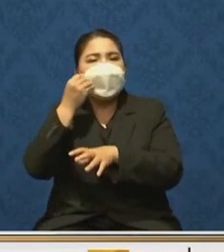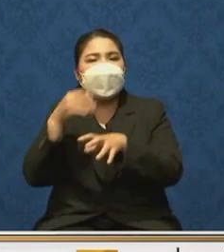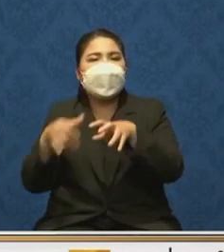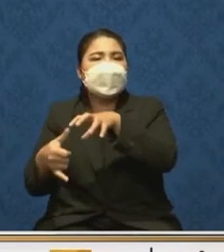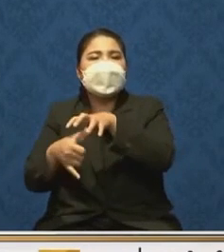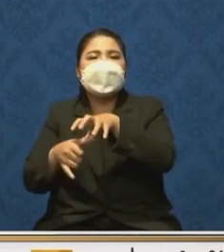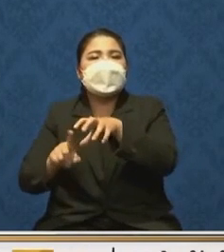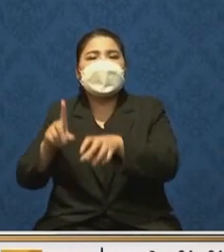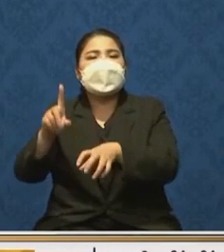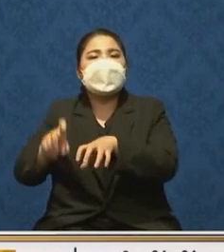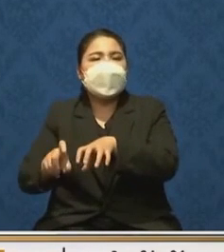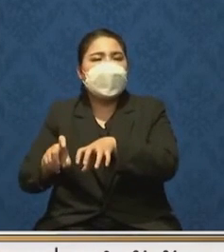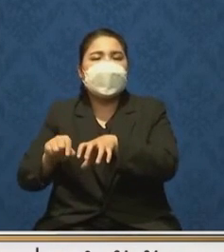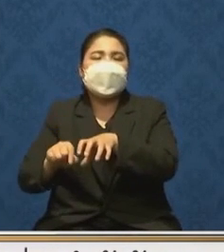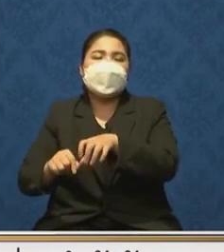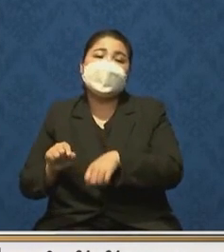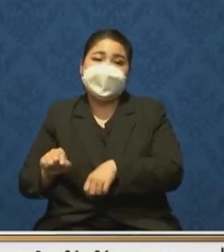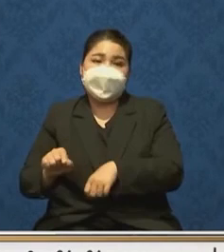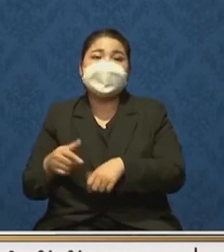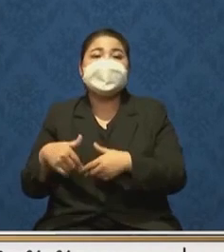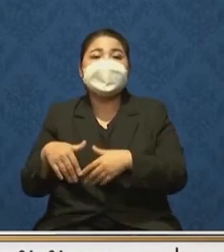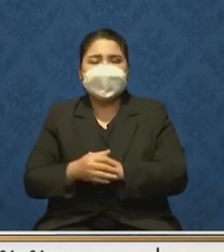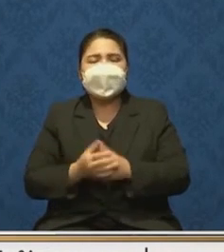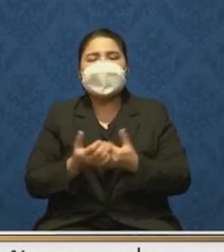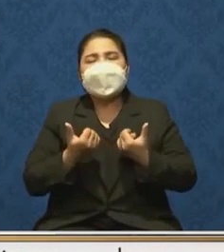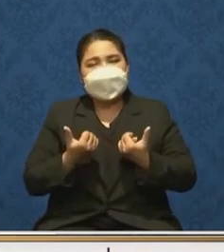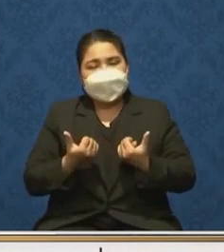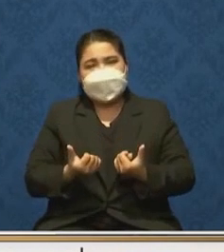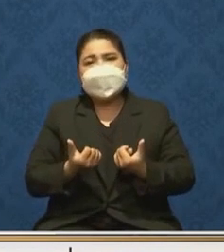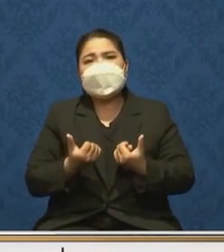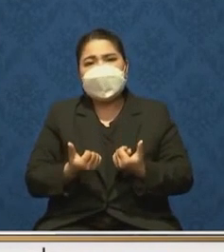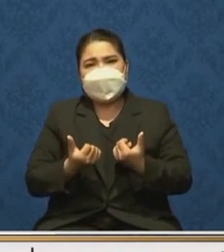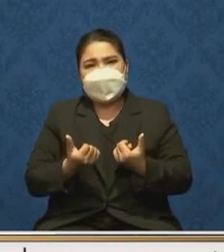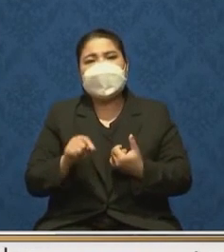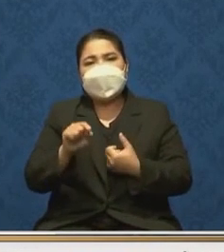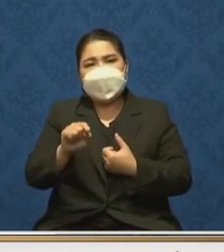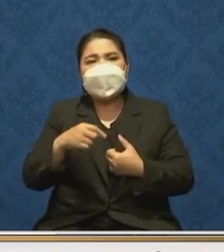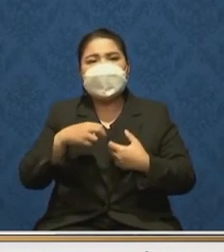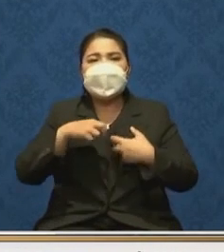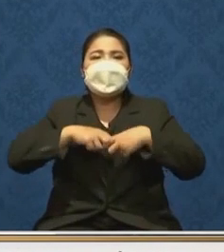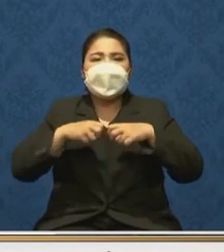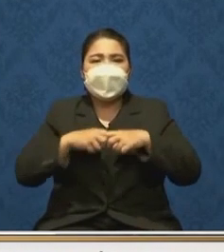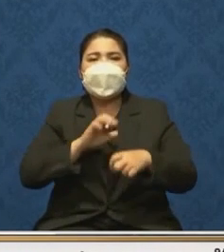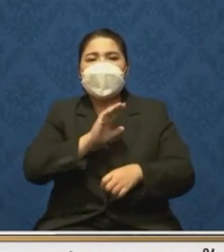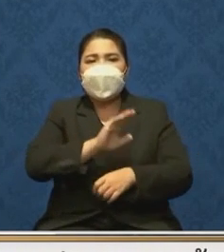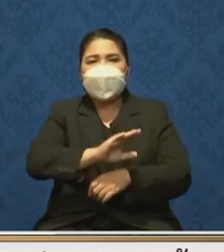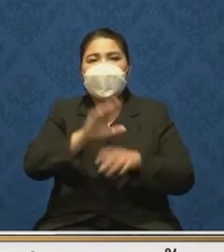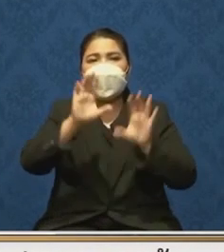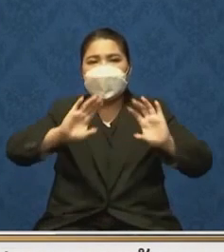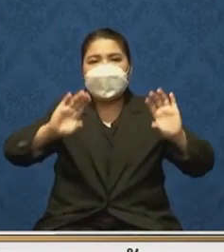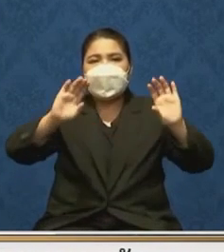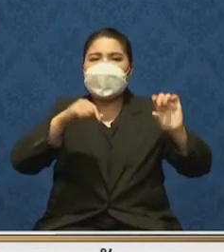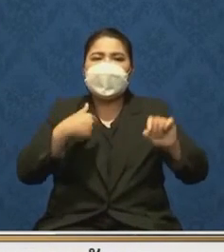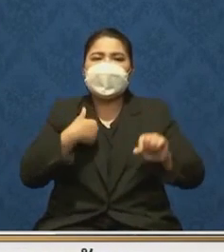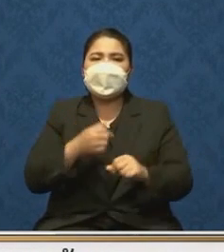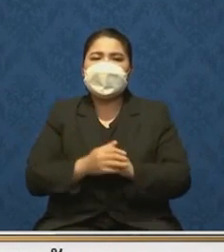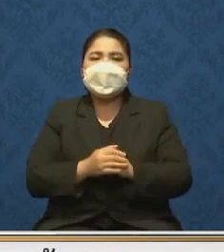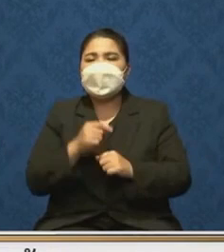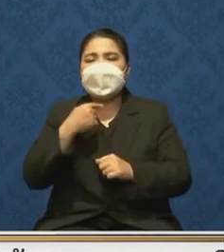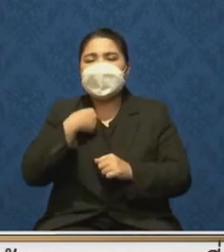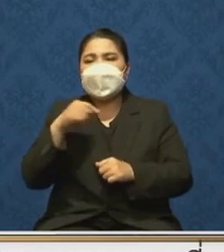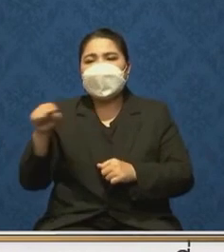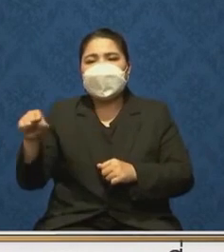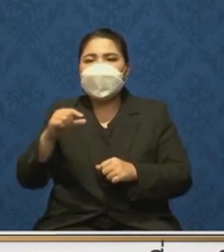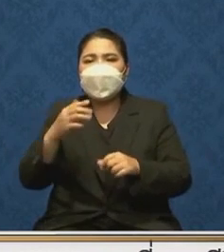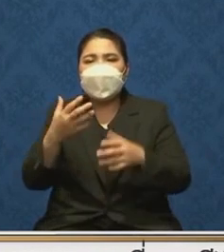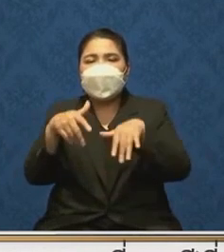นานี่คือสิ่งที่เป็นจุดบอด ของรฐบาล ที่คงไม่อยากได้ยินได้ฟัง ใครพูดถึงอีก